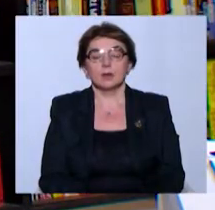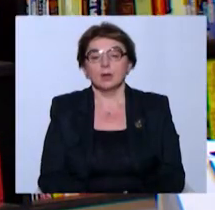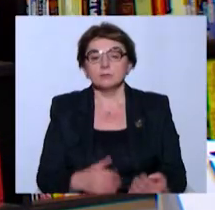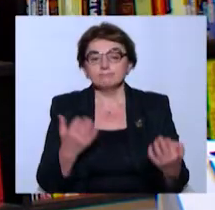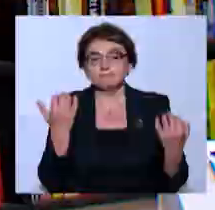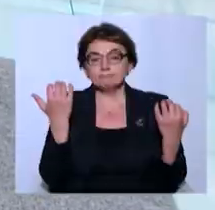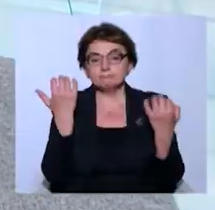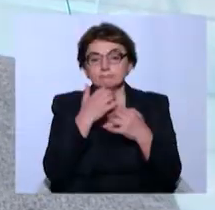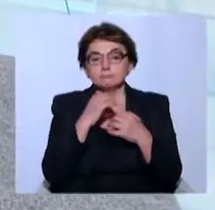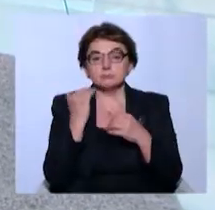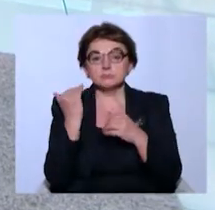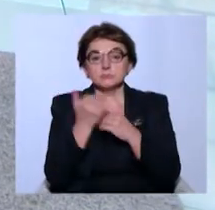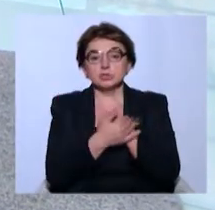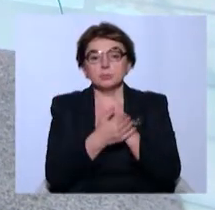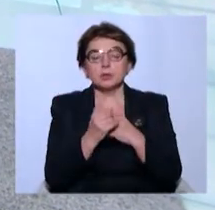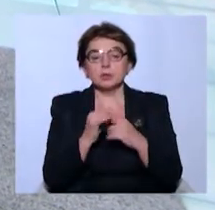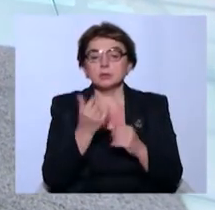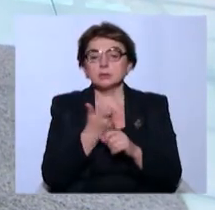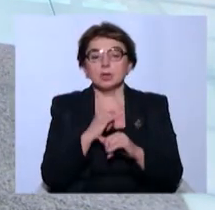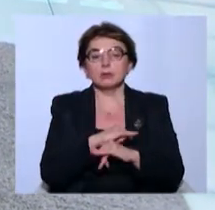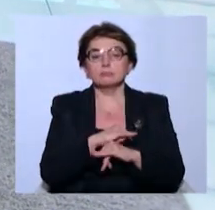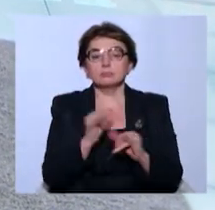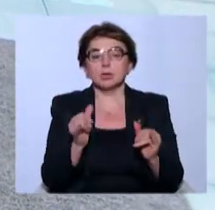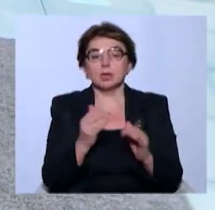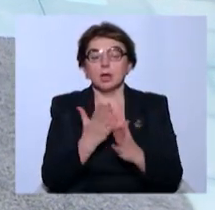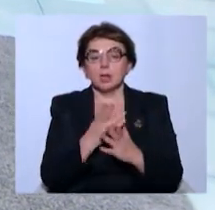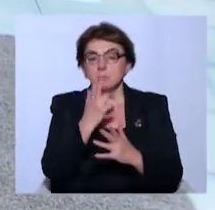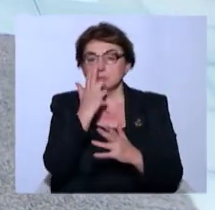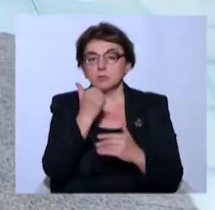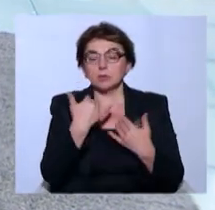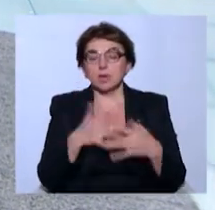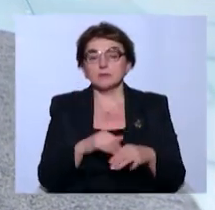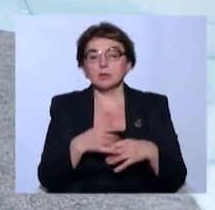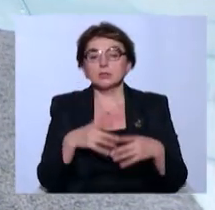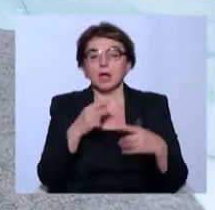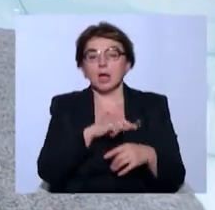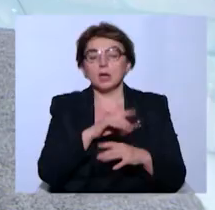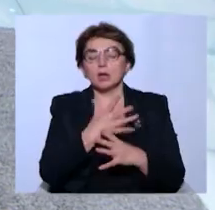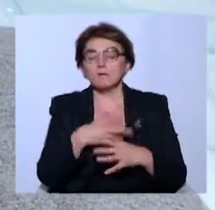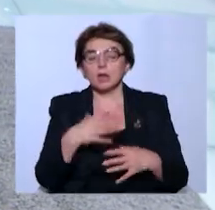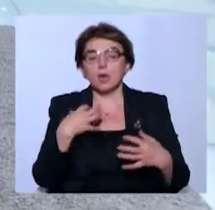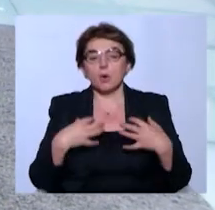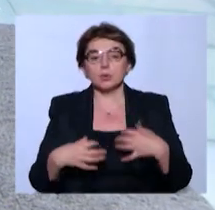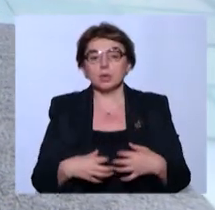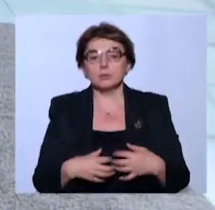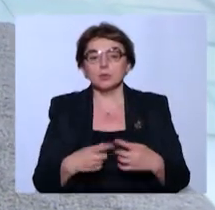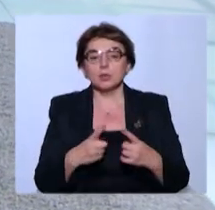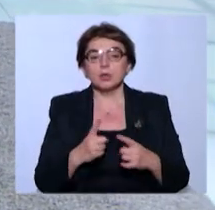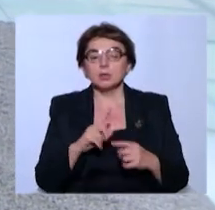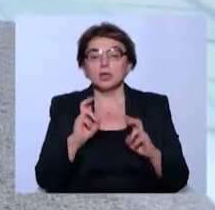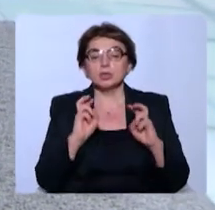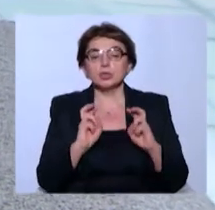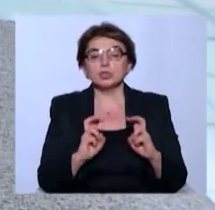ფარველობითი შეფერილობა ფართოდ გავრცელებული ადაპტაცია. იგი ახასიათებს ყველა ორგანიზმს და